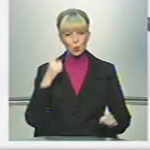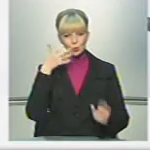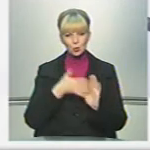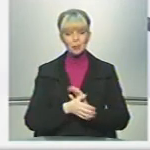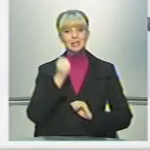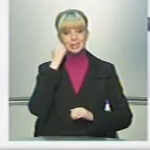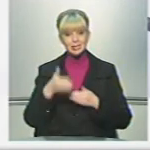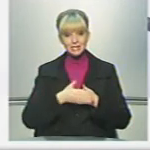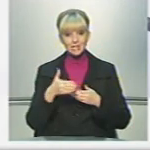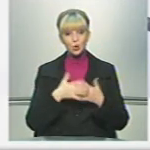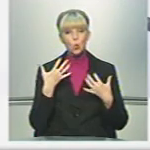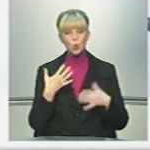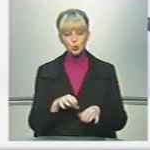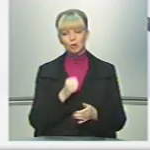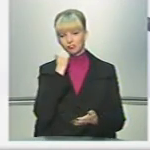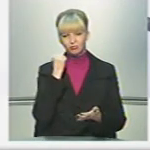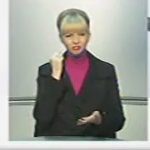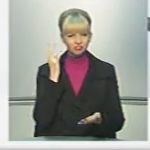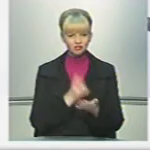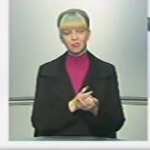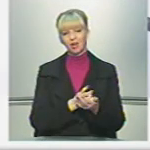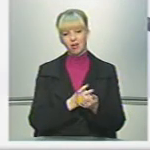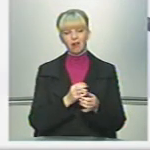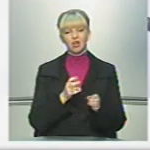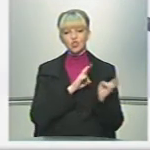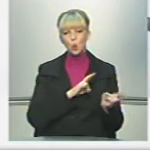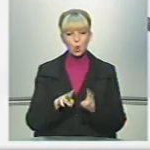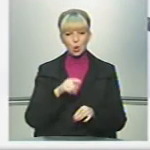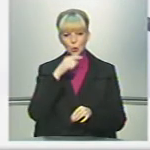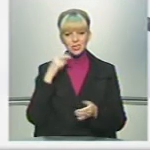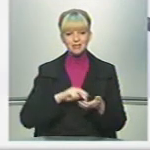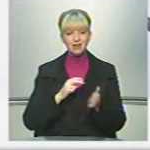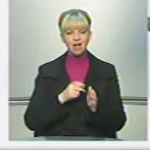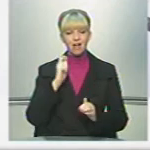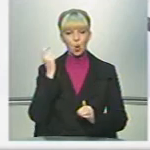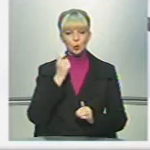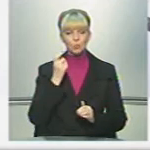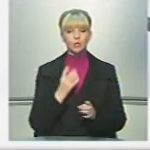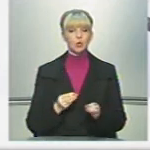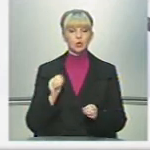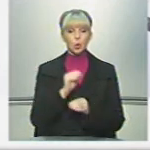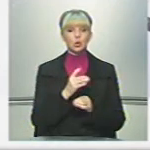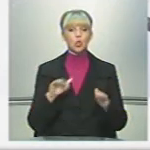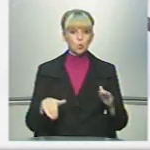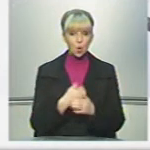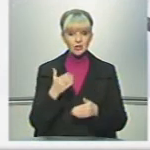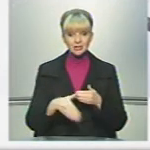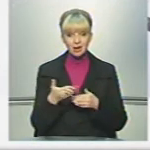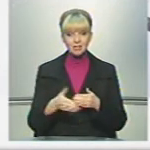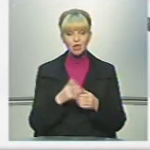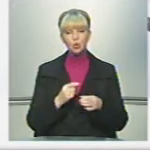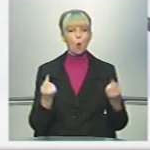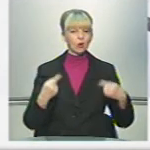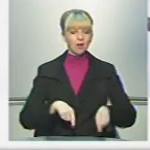Старі санкції вже нанесли непоправної шкоди російській економіці. Якщо вже додають нових санкцій, то